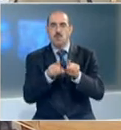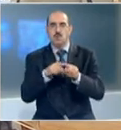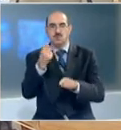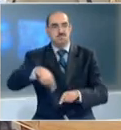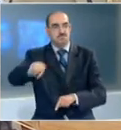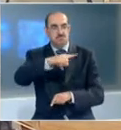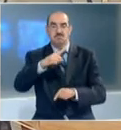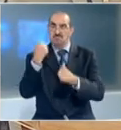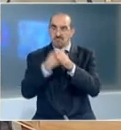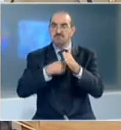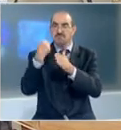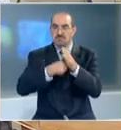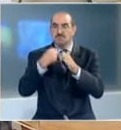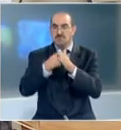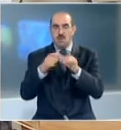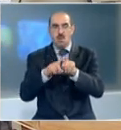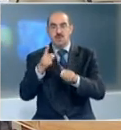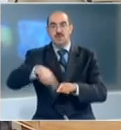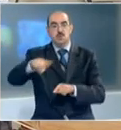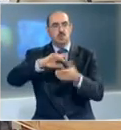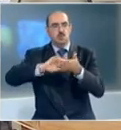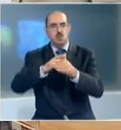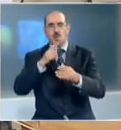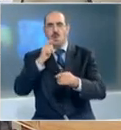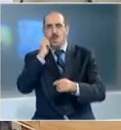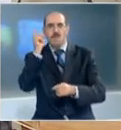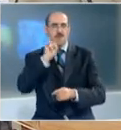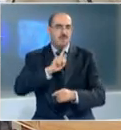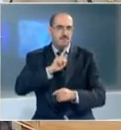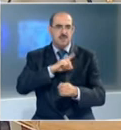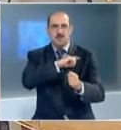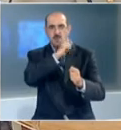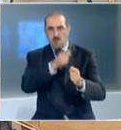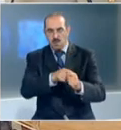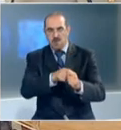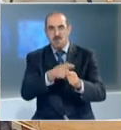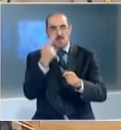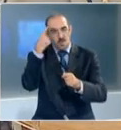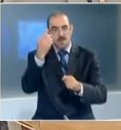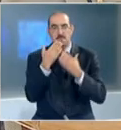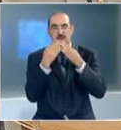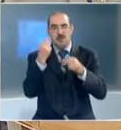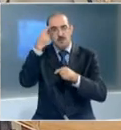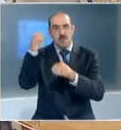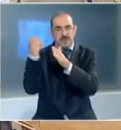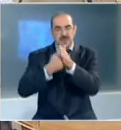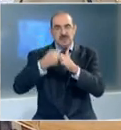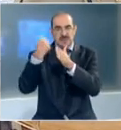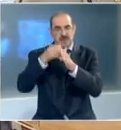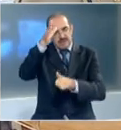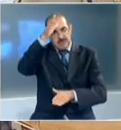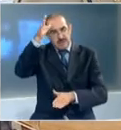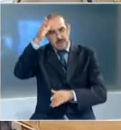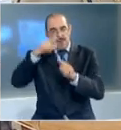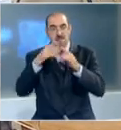إليكم أنتم الرياضيون والرياضيات على ما بذلتموه من مجهودات